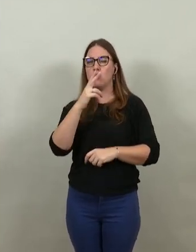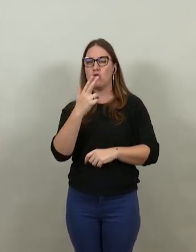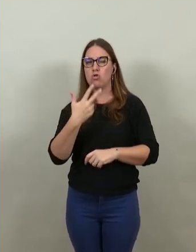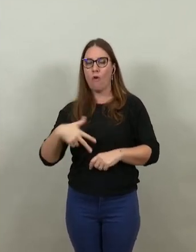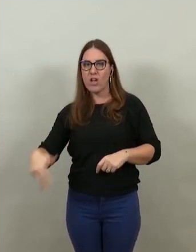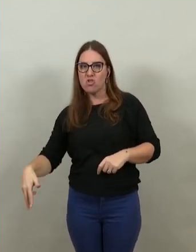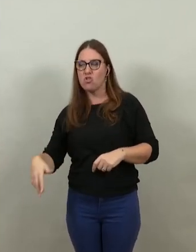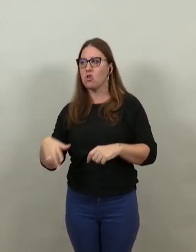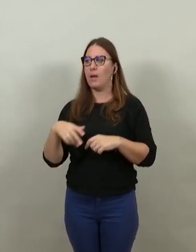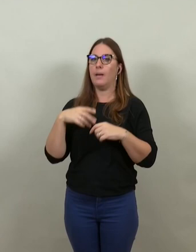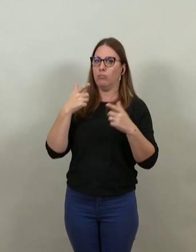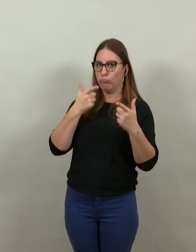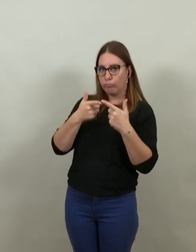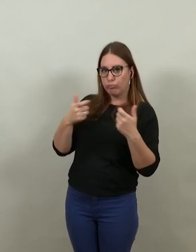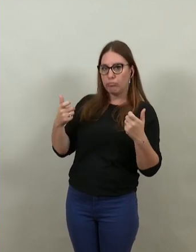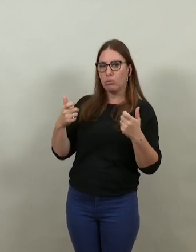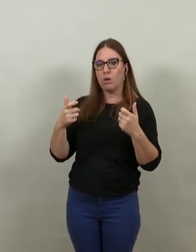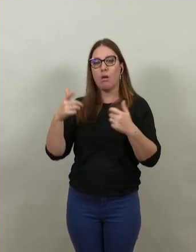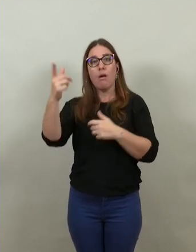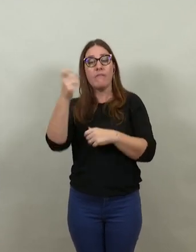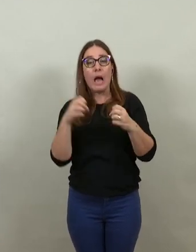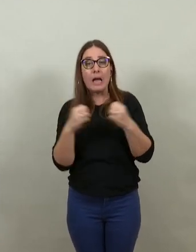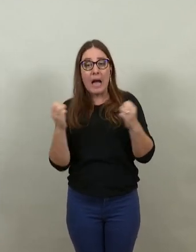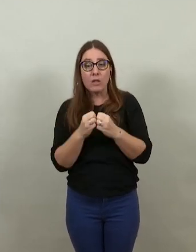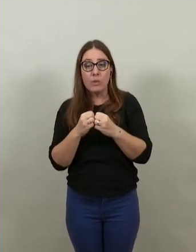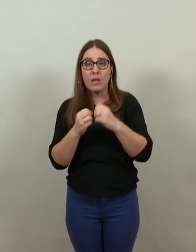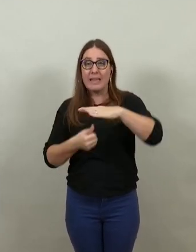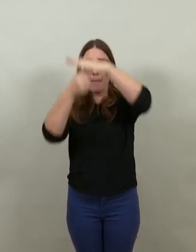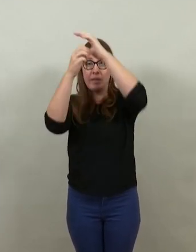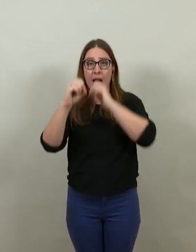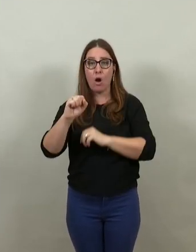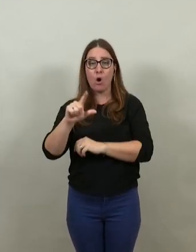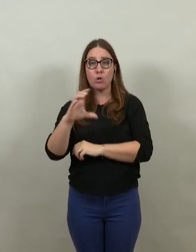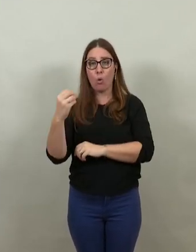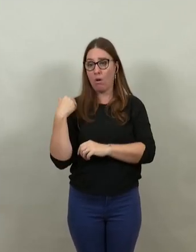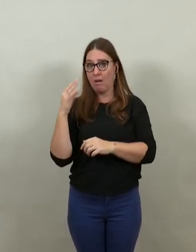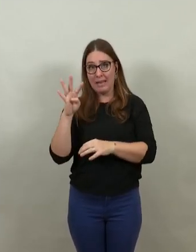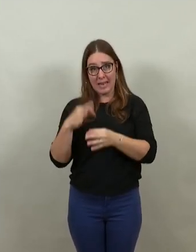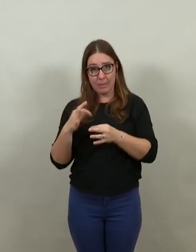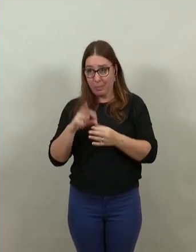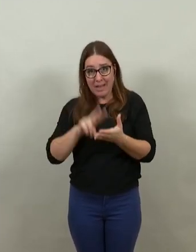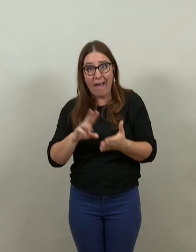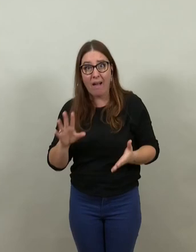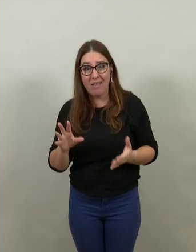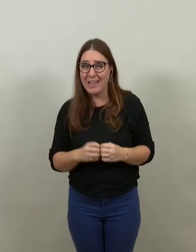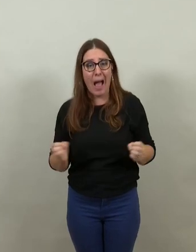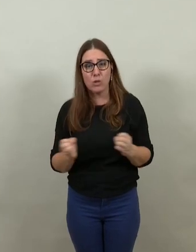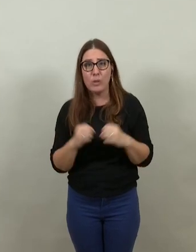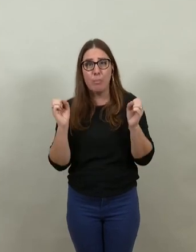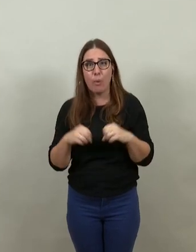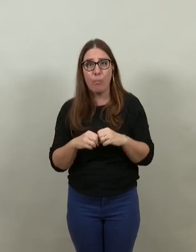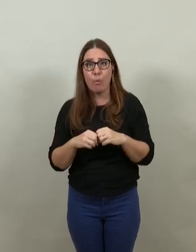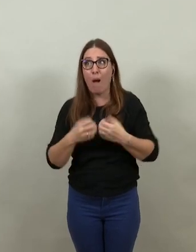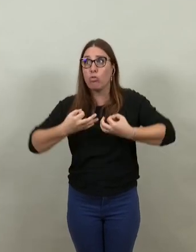permet par exemple de d'alimenter gratuitement la ville d'oselot le le 4 septembre dernier c'est c'est un fait hein parce que y il y a de